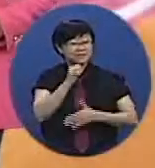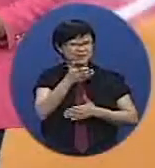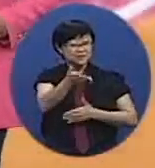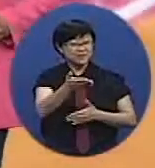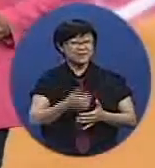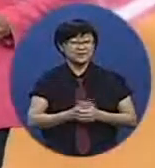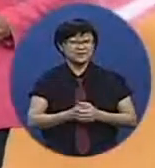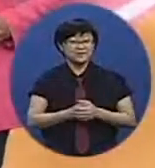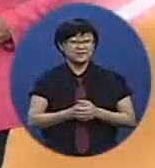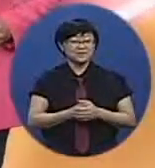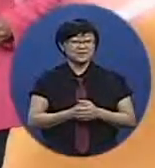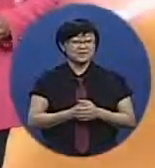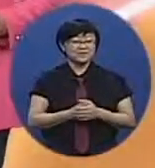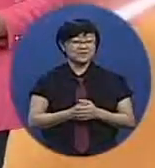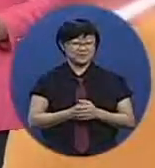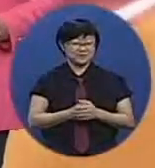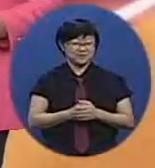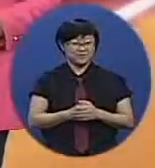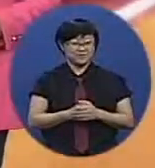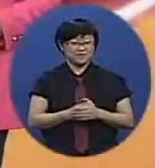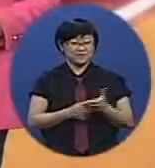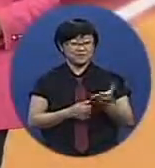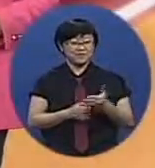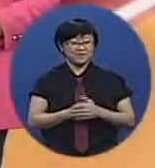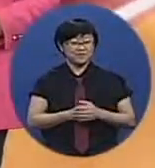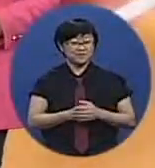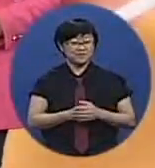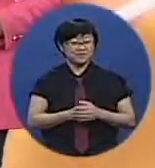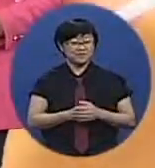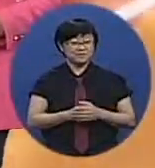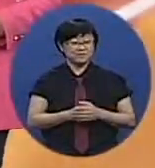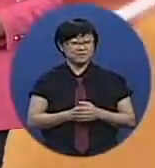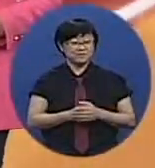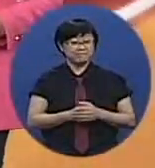한다면 어떻게 소개 좀 해보세요. 예,